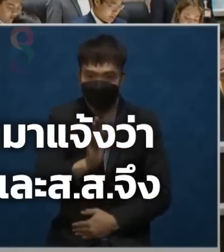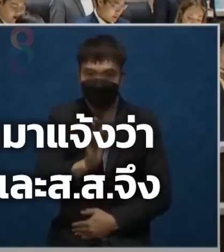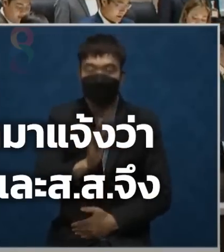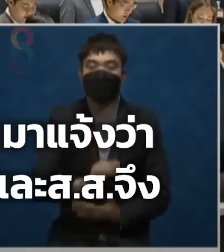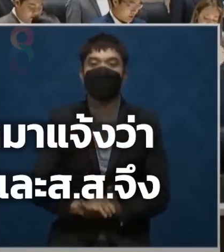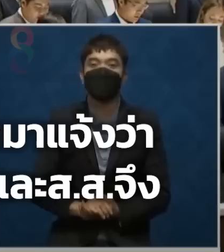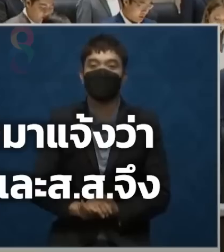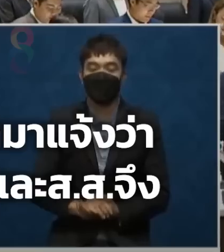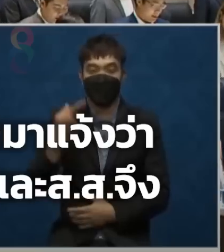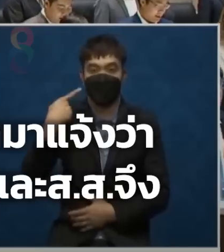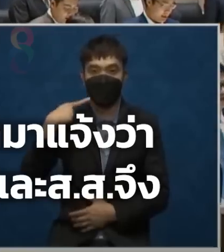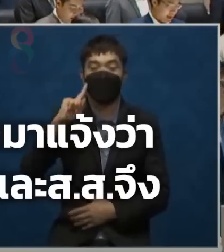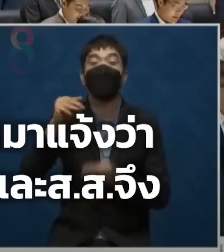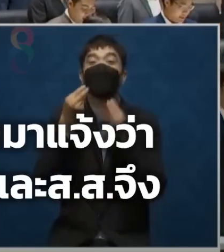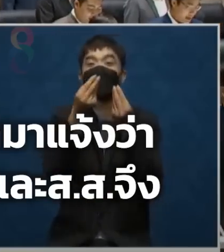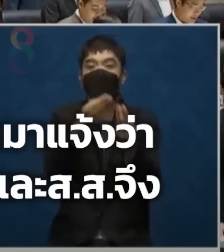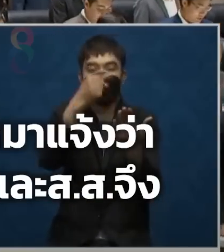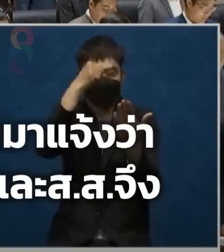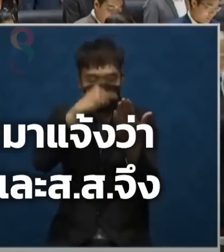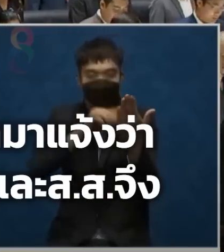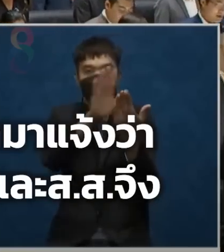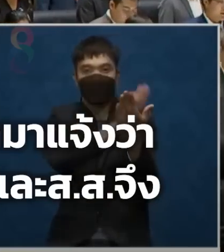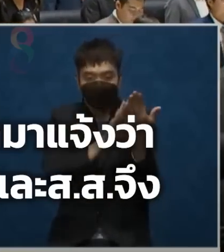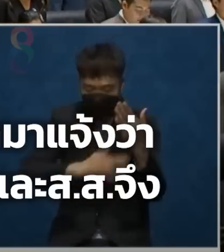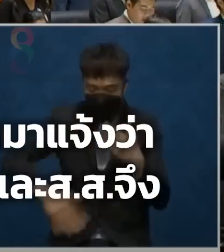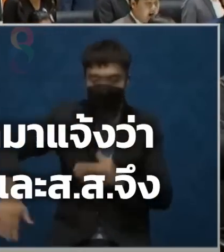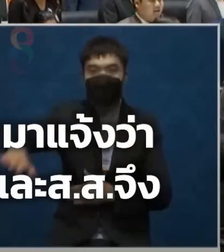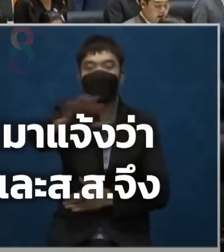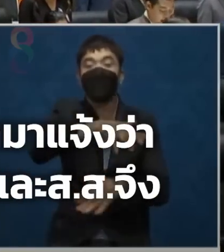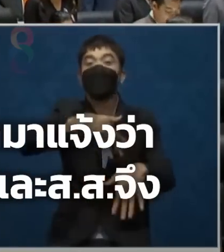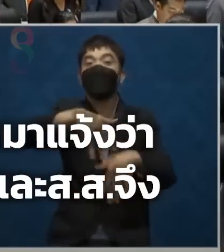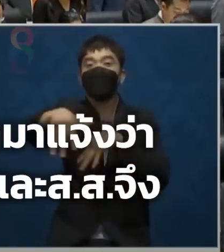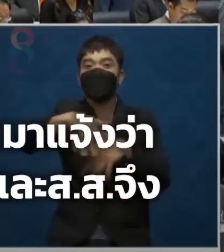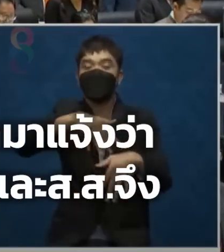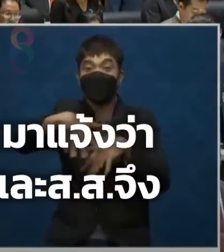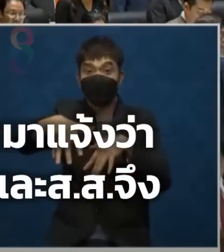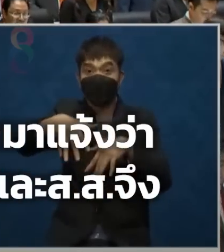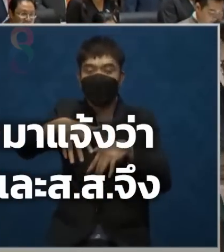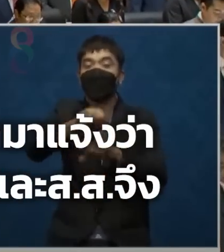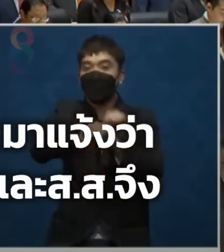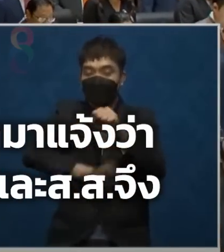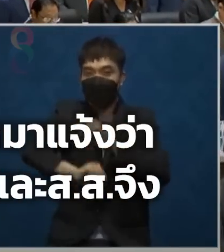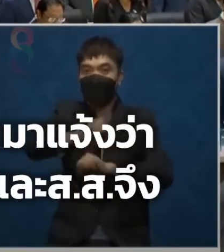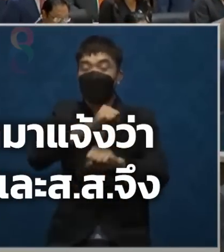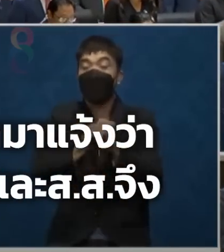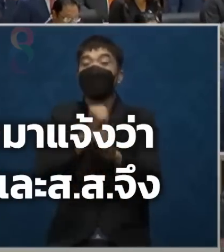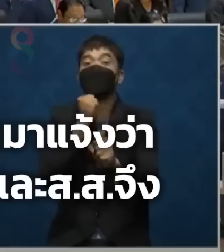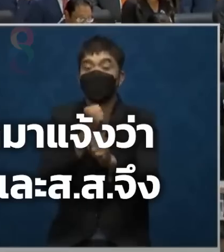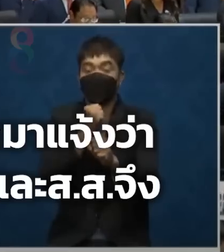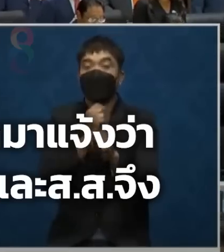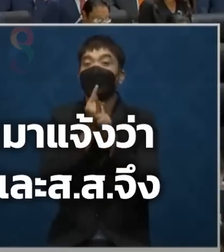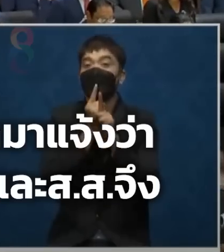เพื่อประโยชน์ของประเทศชาติและประชาชนทั้งจังหวัดสาวไว้และปฏิบัติตาม